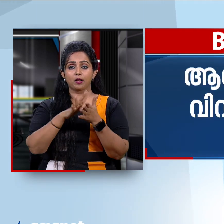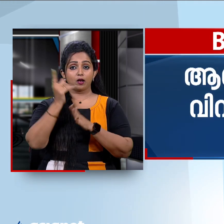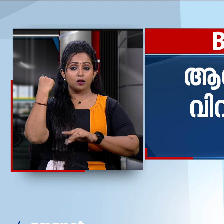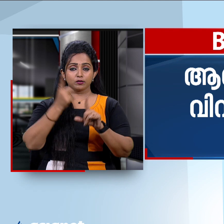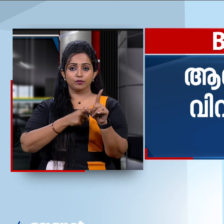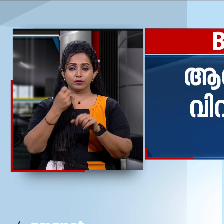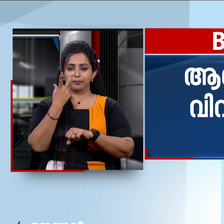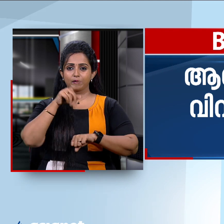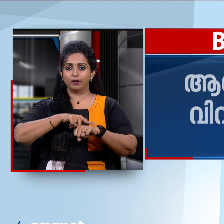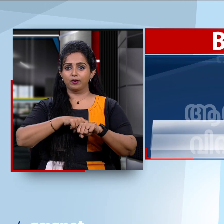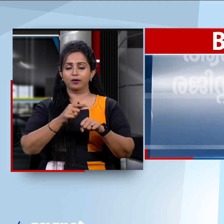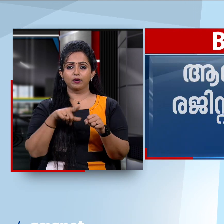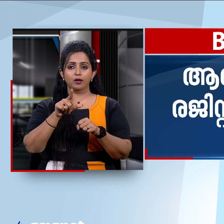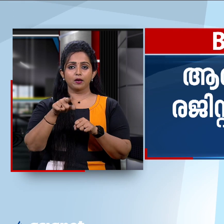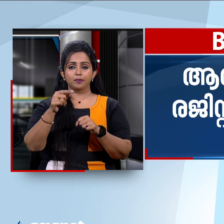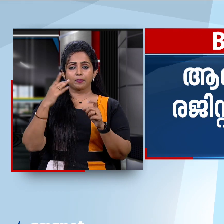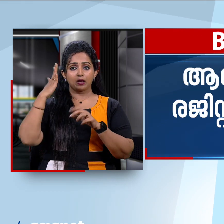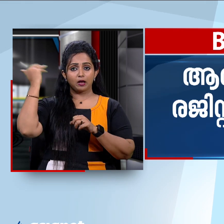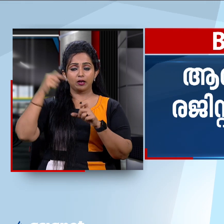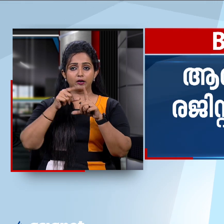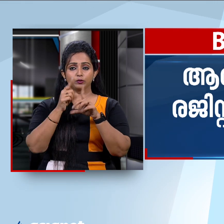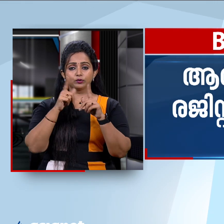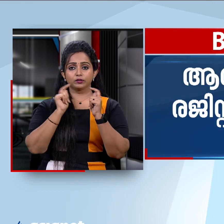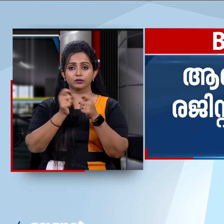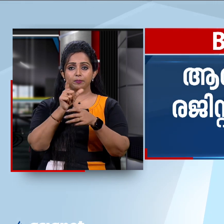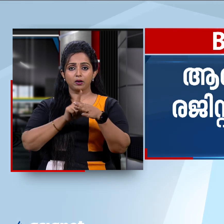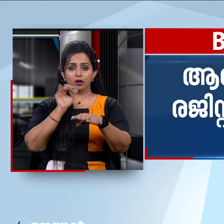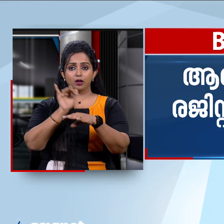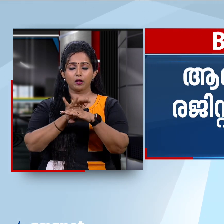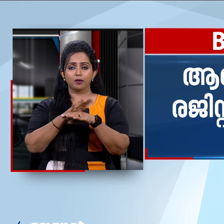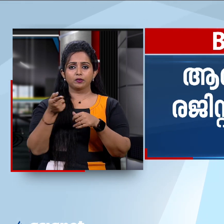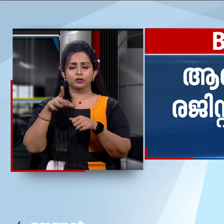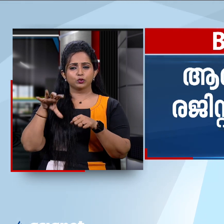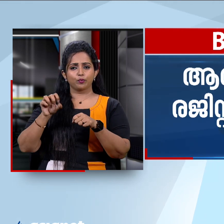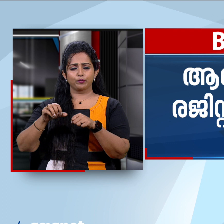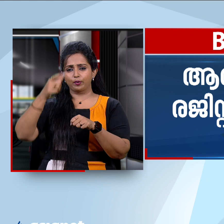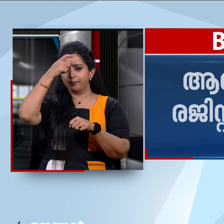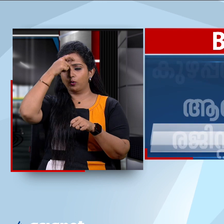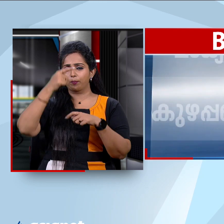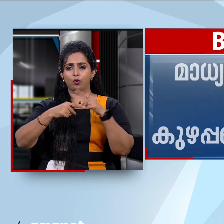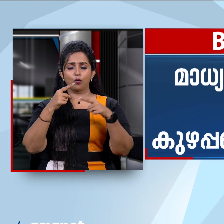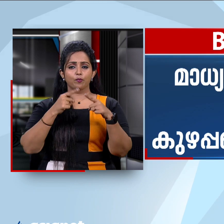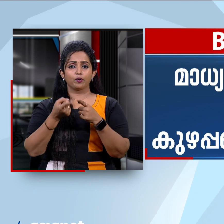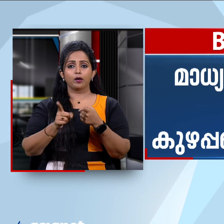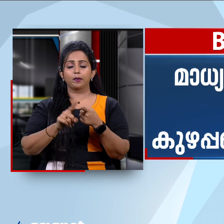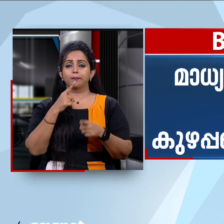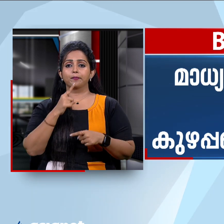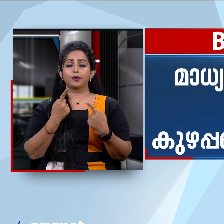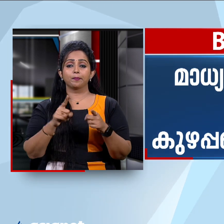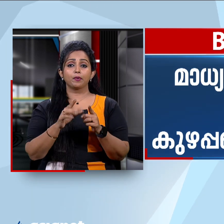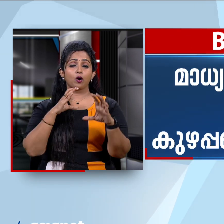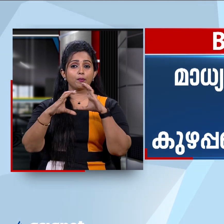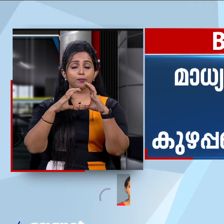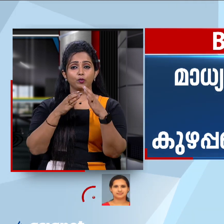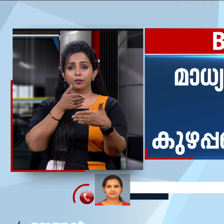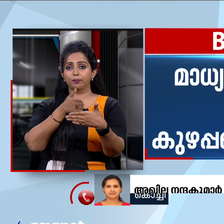വകുപ്പിന് കത്തയച്ചിട്ടുണ്ട്. ഈ NISC സോഫ്റ്റ്വെയറുമായി മുന്നോട്ട് പോകാൻ കഴിയില്ല. പലതവണത്തിലുള്ള ആശയക്കുഴപ്പം ഈ സോഫ്റ്റ്വെയറുമായി ബന്ധപ്പെട്ട് ഉണ്ടാകുന്നു. കുട്ടികൾ